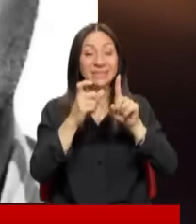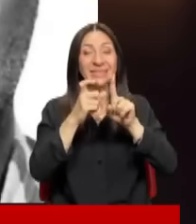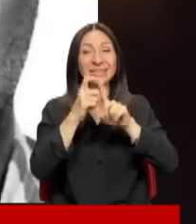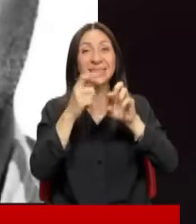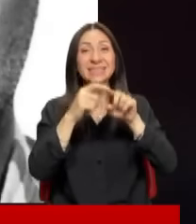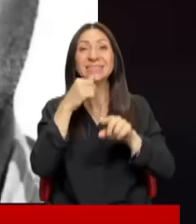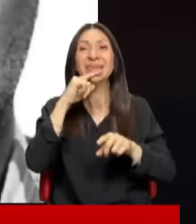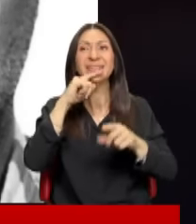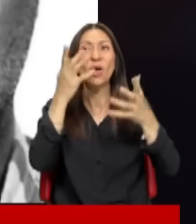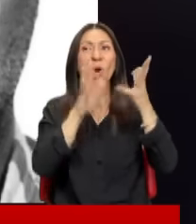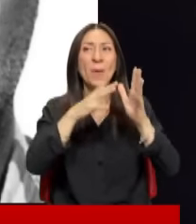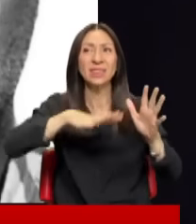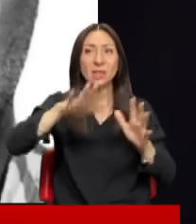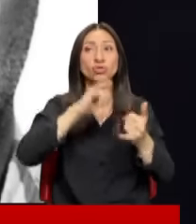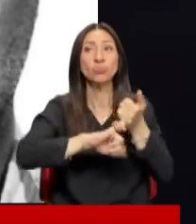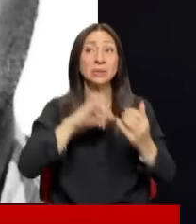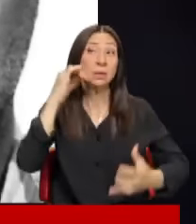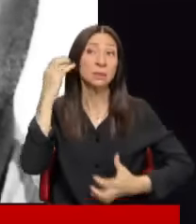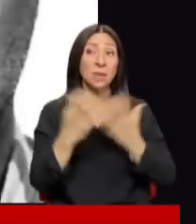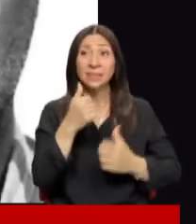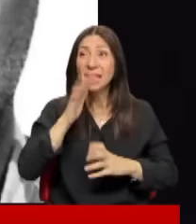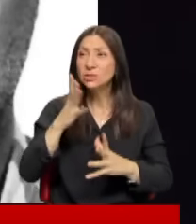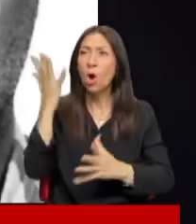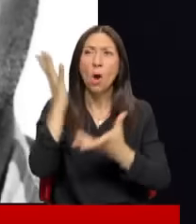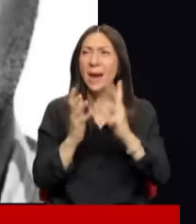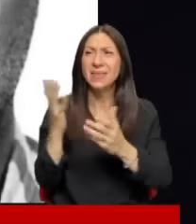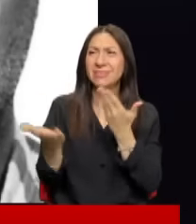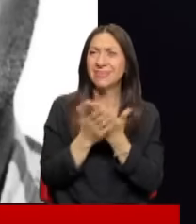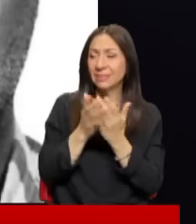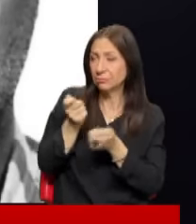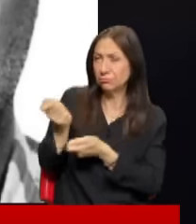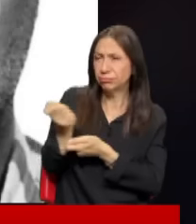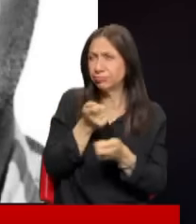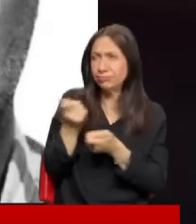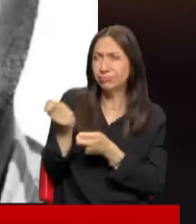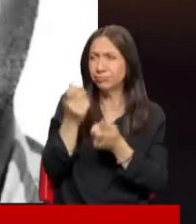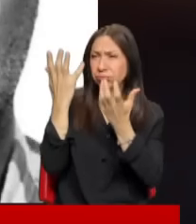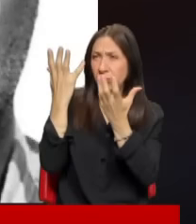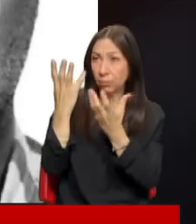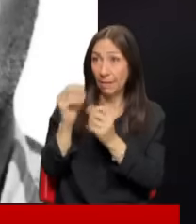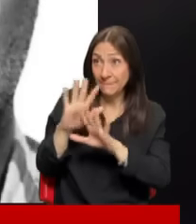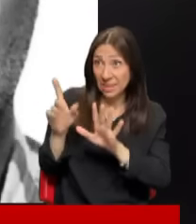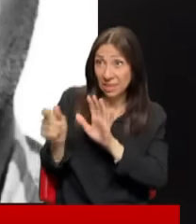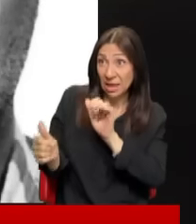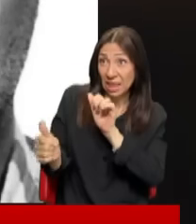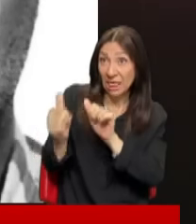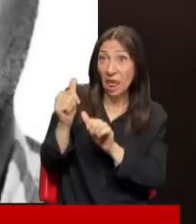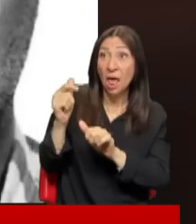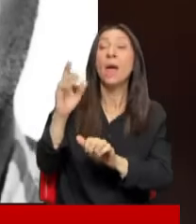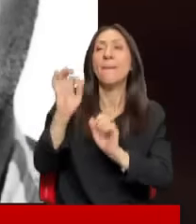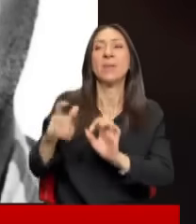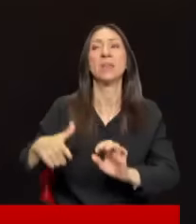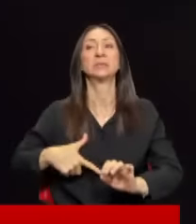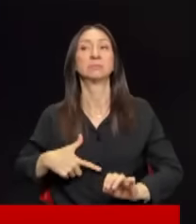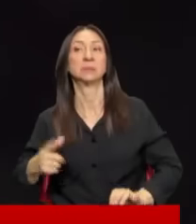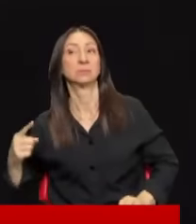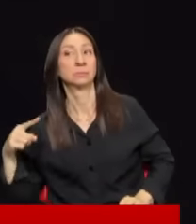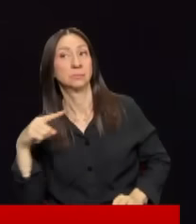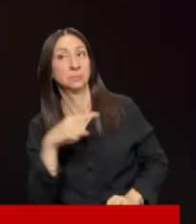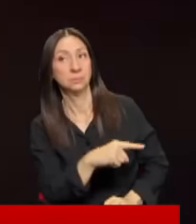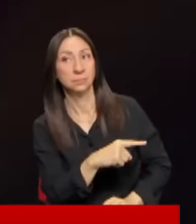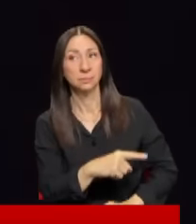alanda cumartesi günü yangın çıktı. Denizli'deki orman yangınına müdahale eden arazöz operatörü Serkan Topkaya haberi alınca İzmir'e geçti.